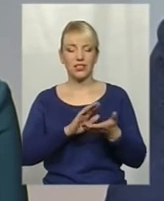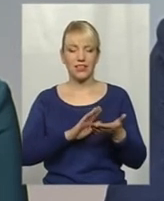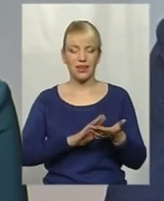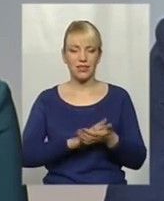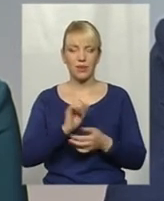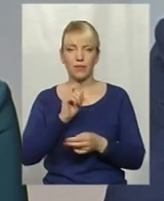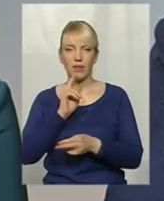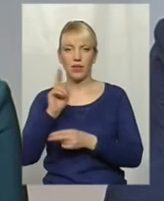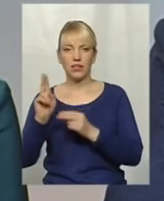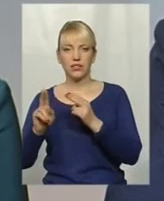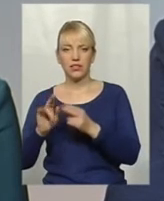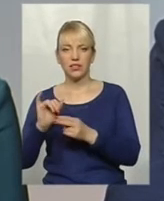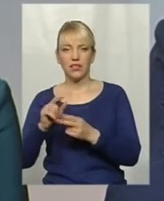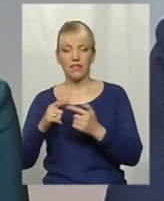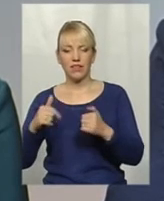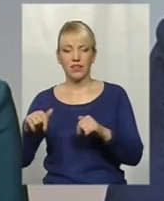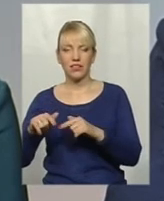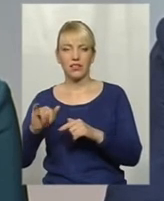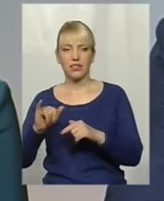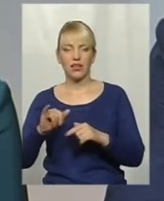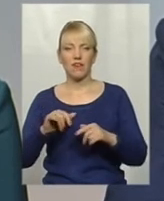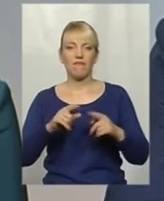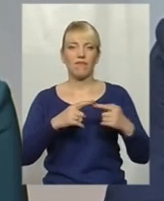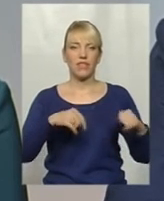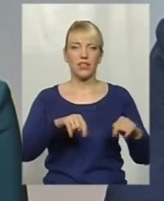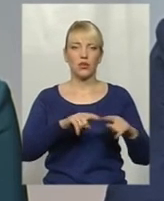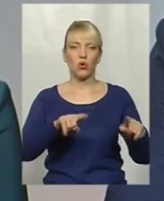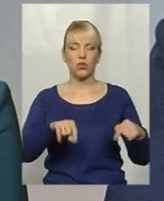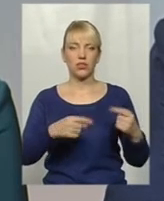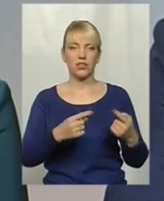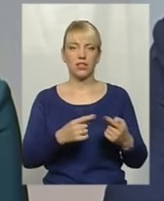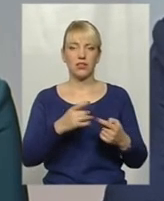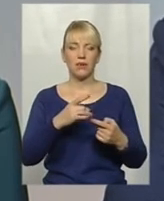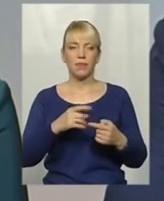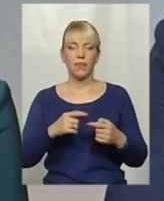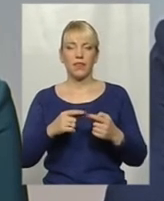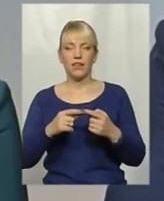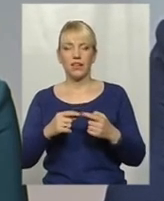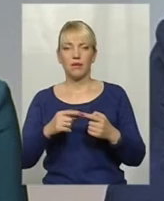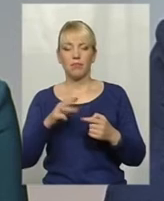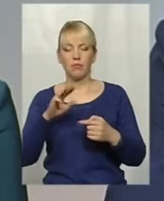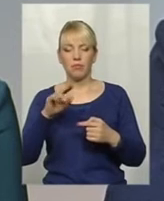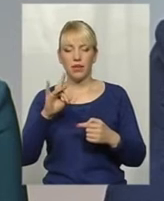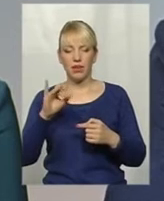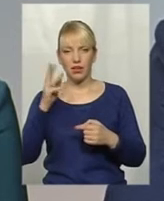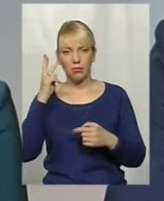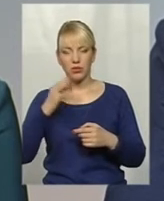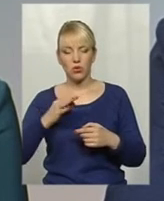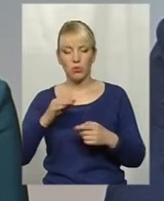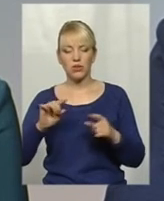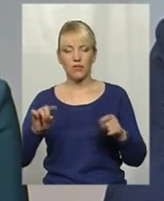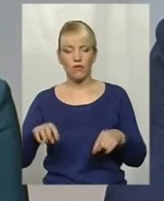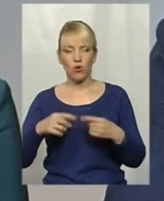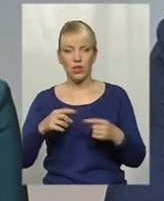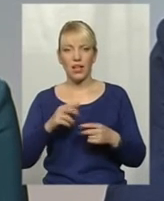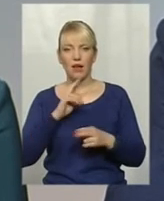апеляційний та відділ легалізації. На сьогодні при управлінні юстиції Хмельницької області утворена апеляційна комісія,